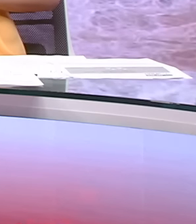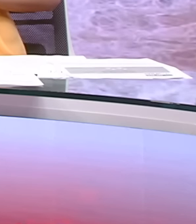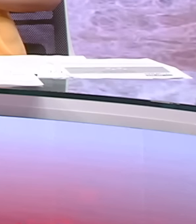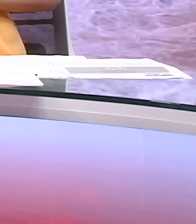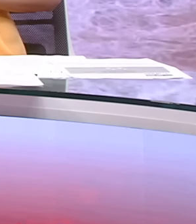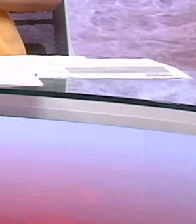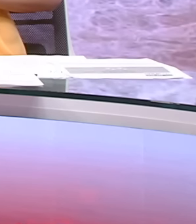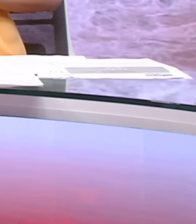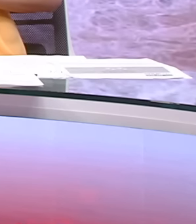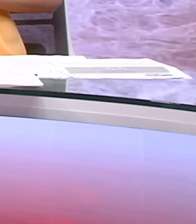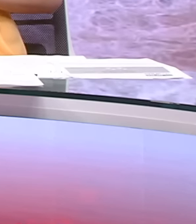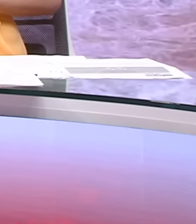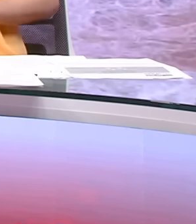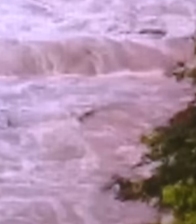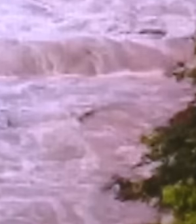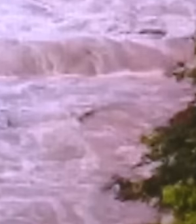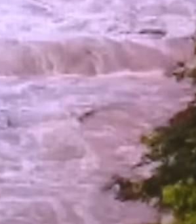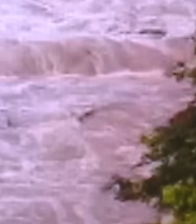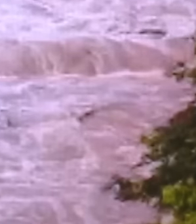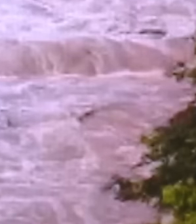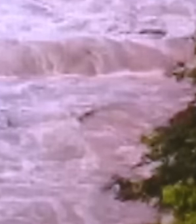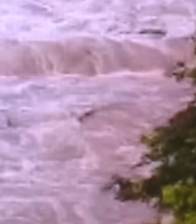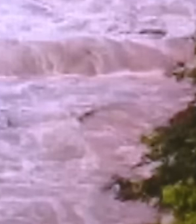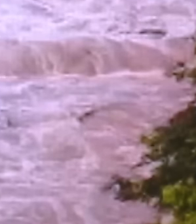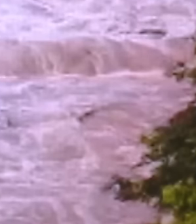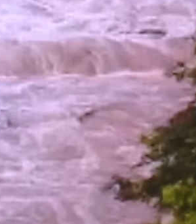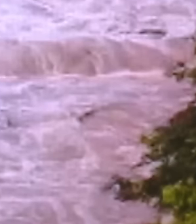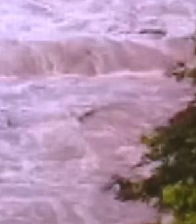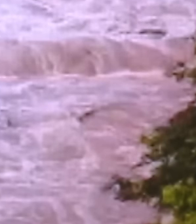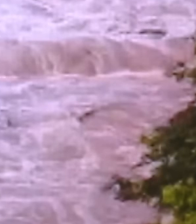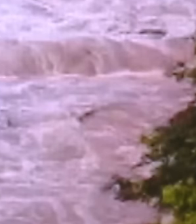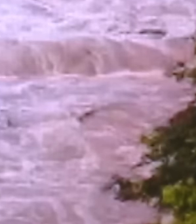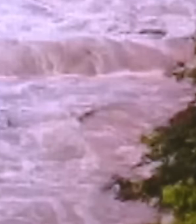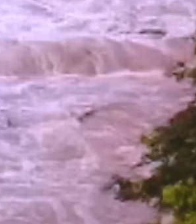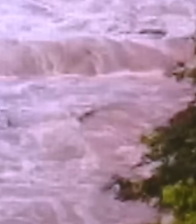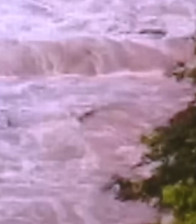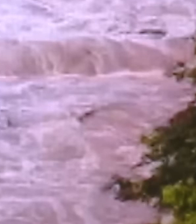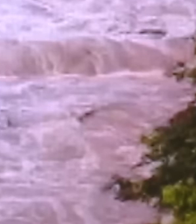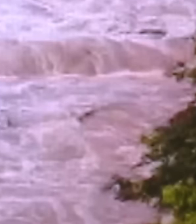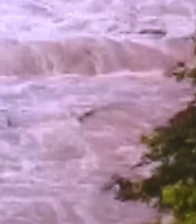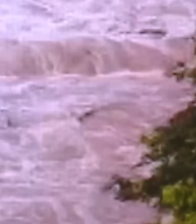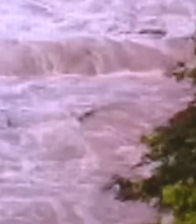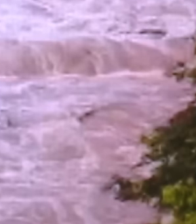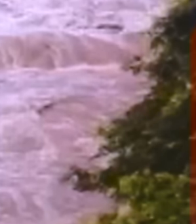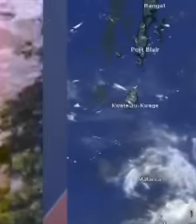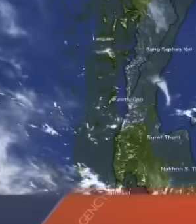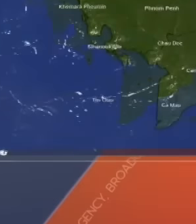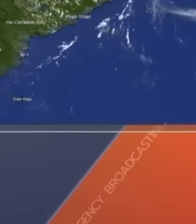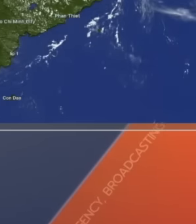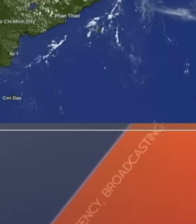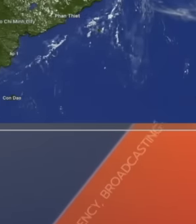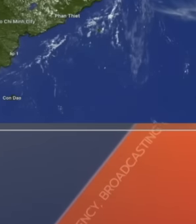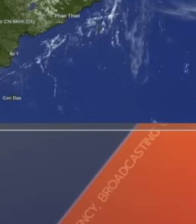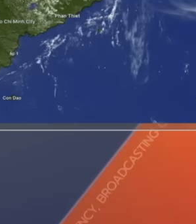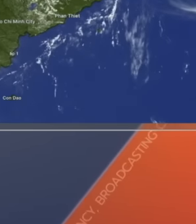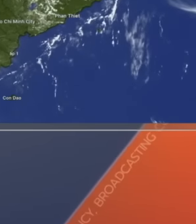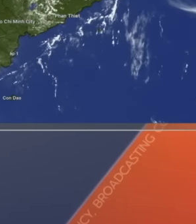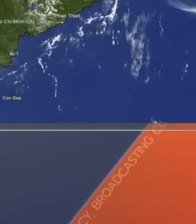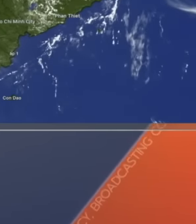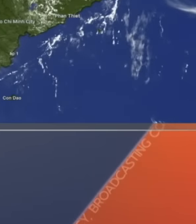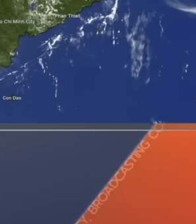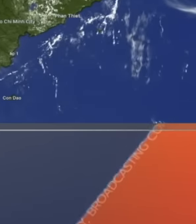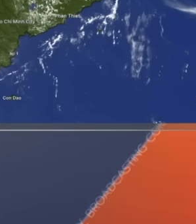จนถึง 3ตุลาคมค่ะเรื่องของสภาพอากาศแปรปรวนซึ่งจะส่งผลให้พื้นที่ประเทศไทยตอนบนนะคะมีฝนฟ้าคะนองลมกระโชก